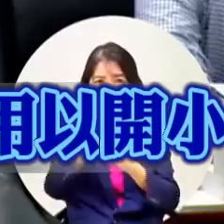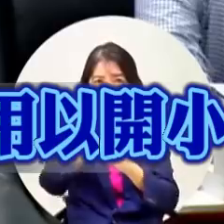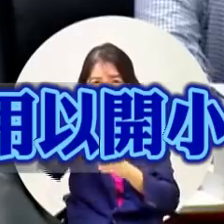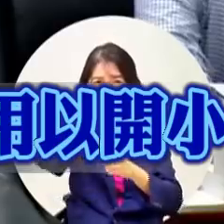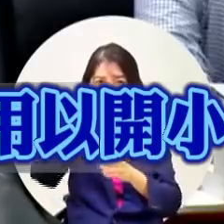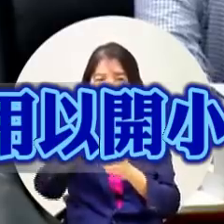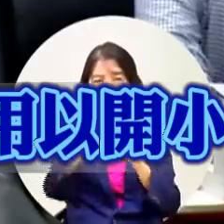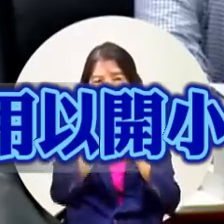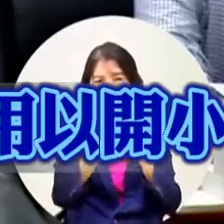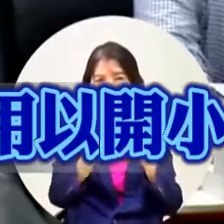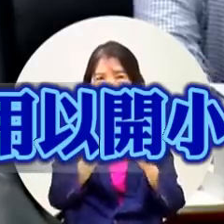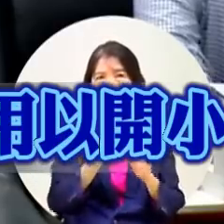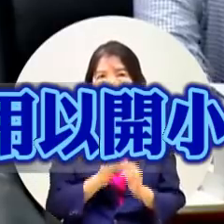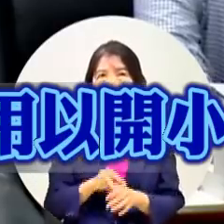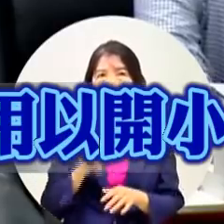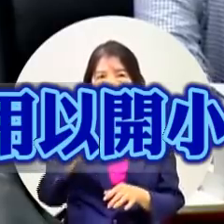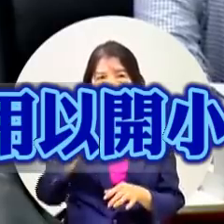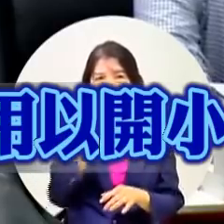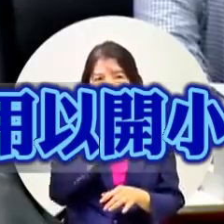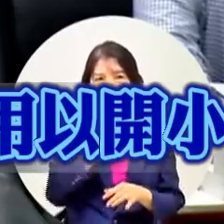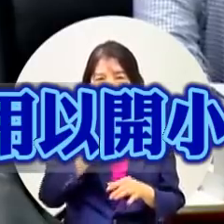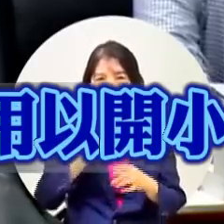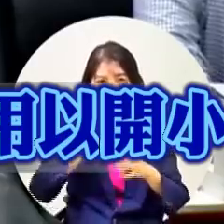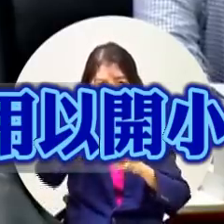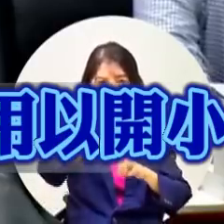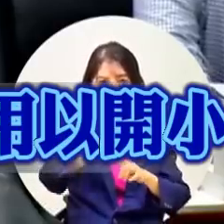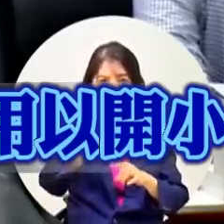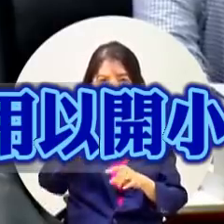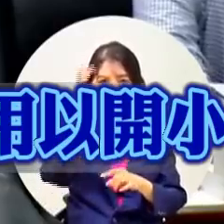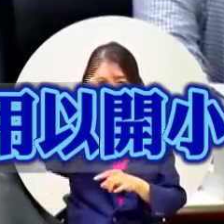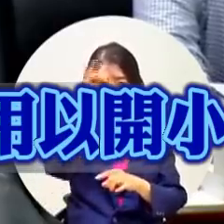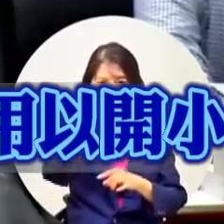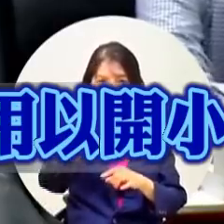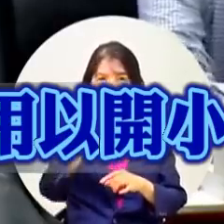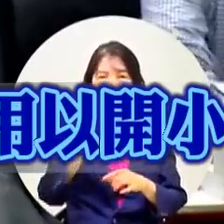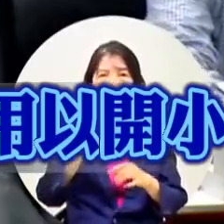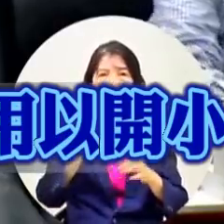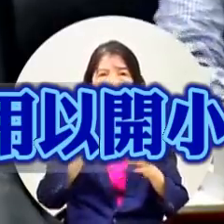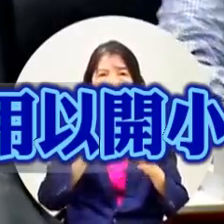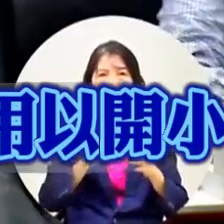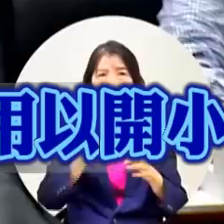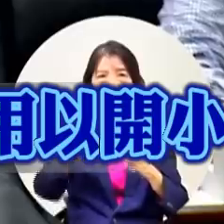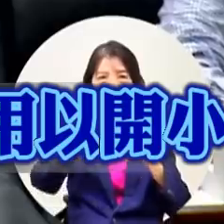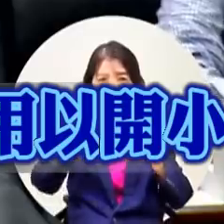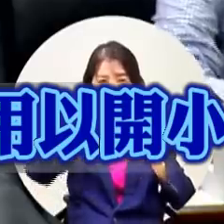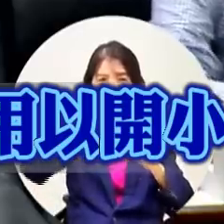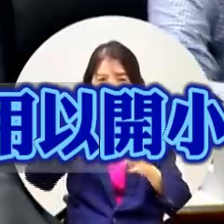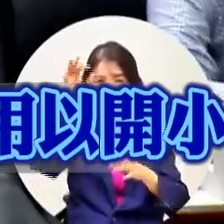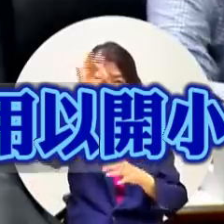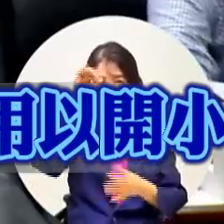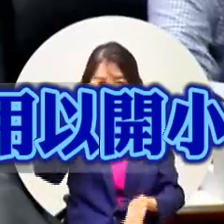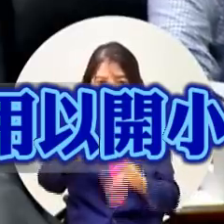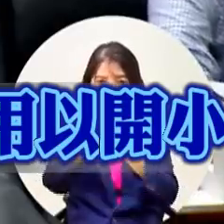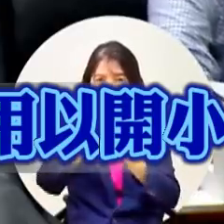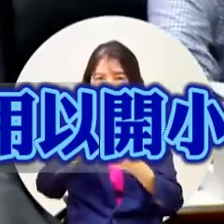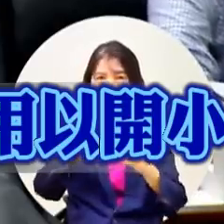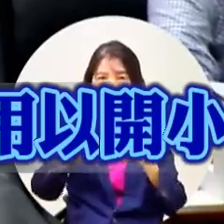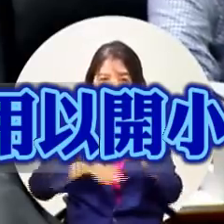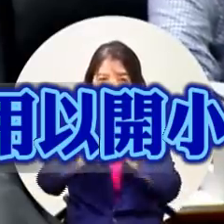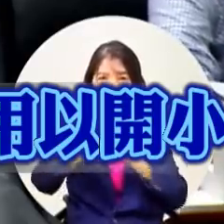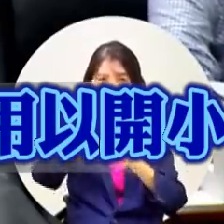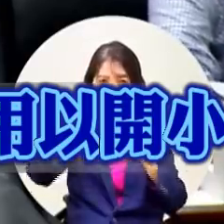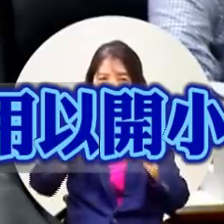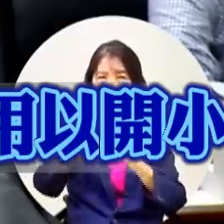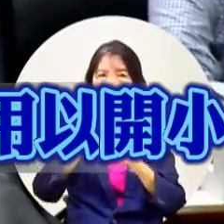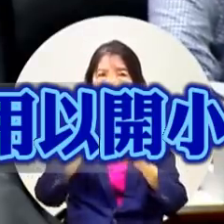的解释说，这可能是跨区侦办或在辖区内找到犯罪者，没有受理